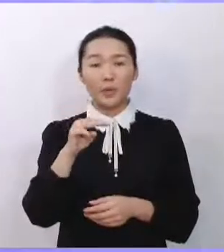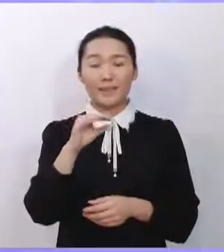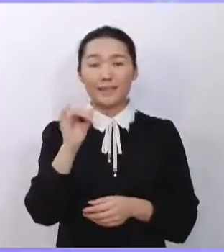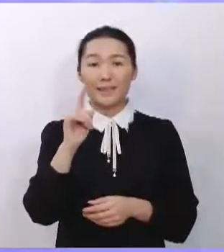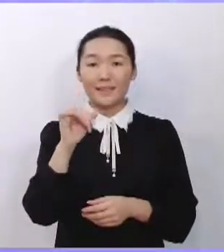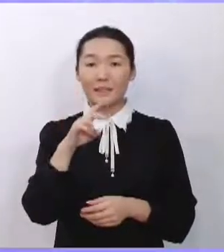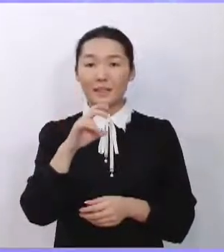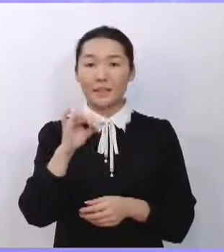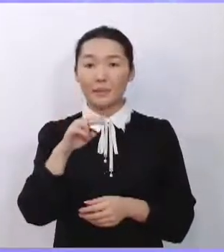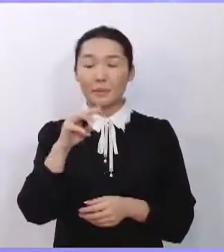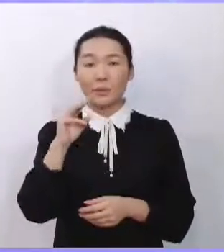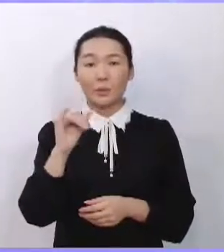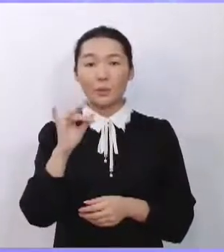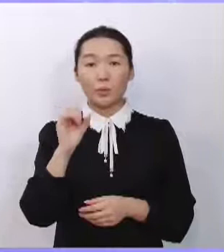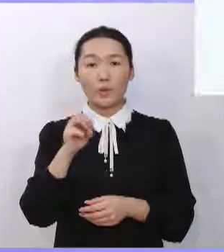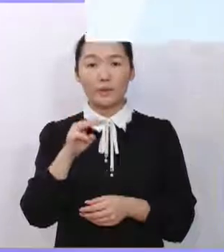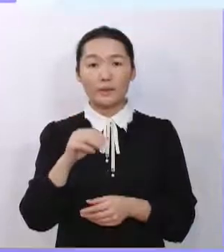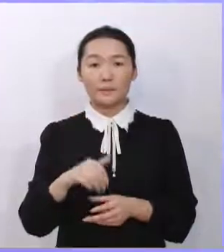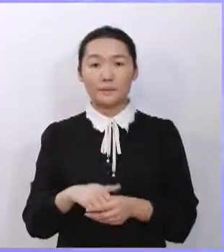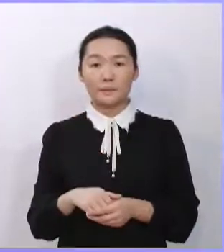Дизилип турат.